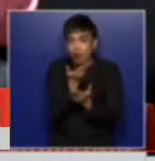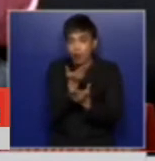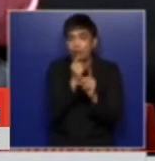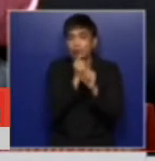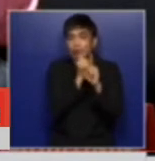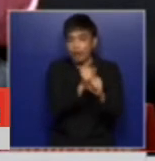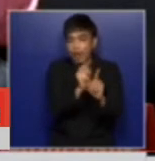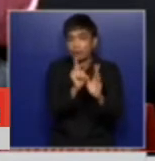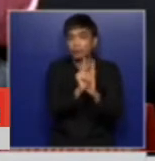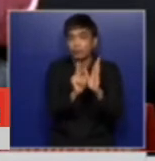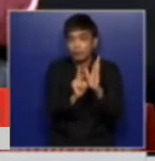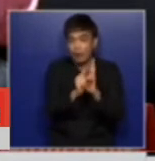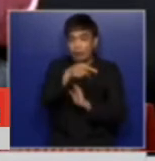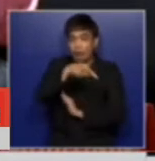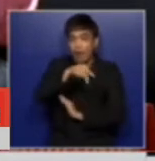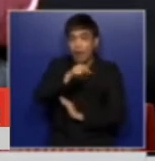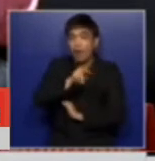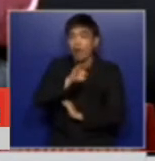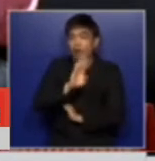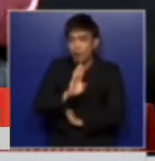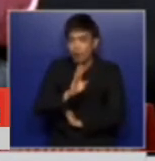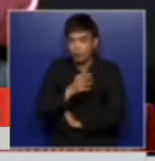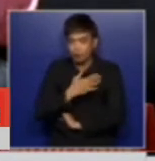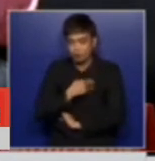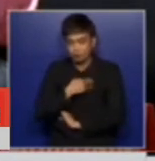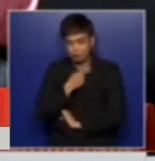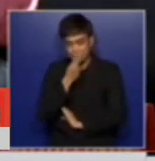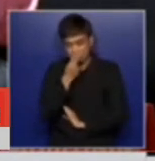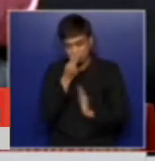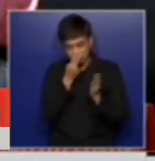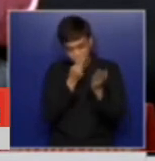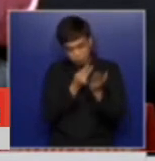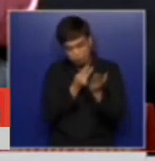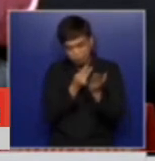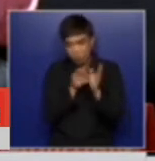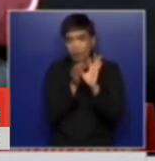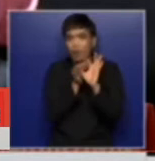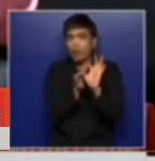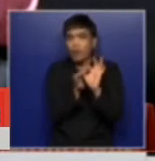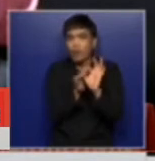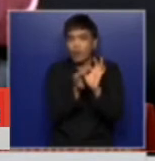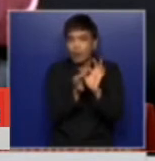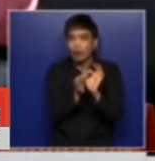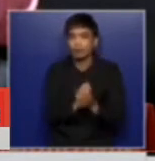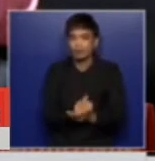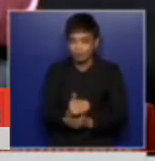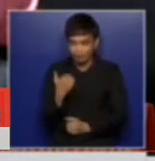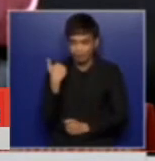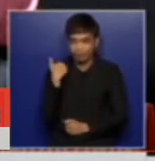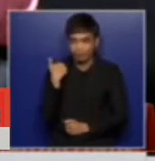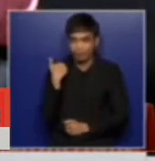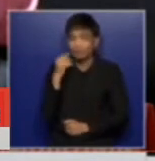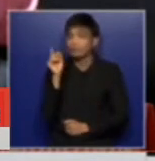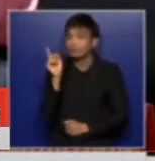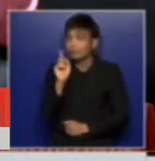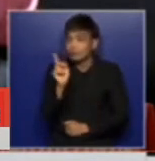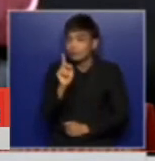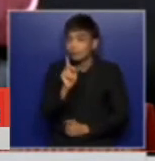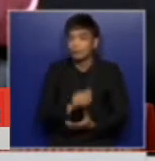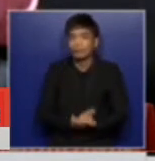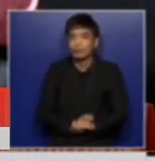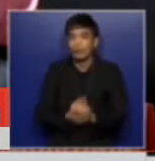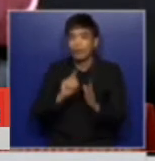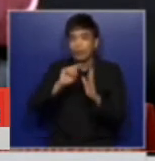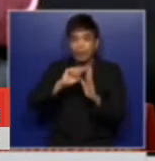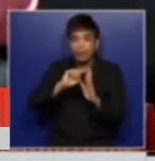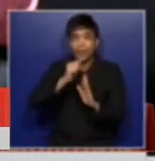บับนี้ต้องบอกว่ามีข้อกังวลและก็มีความห่วงใยหลายประการทีเดียวครับข้อห่วงใยประการแ